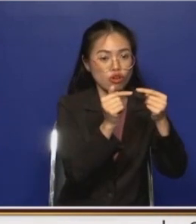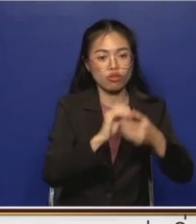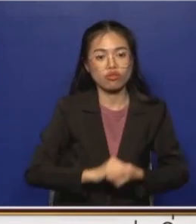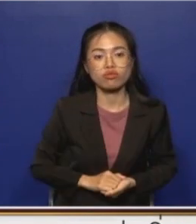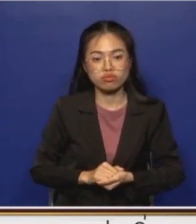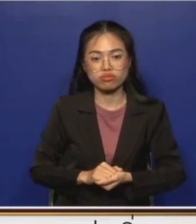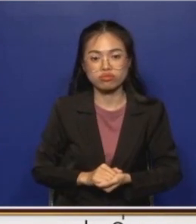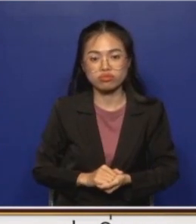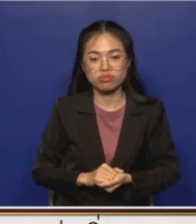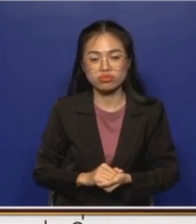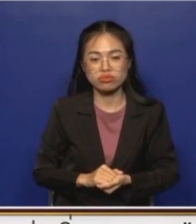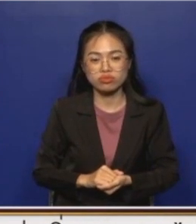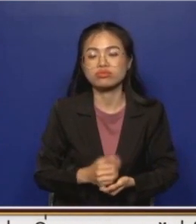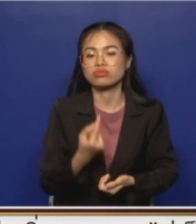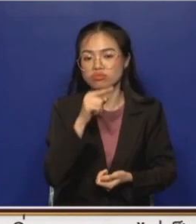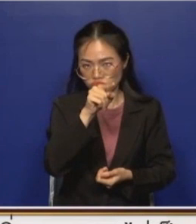ฮะอันต่อไปฮะ